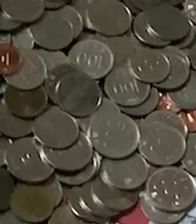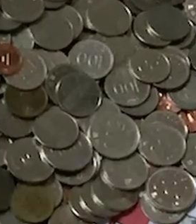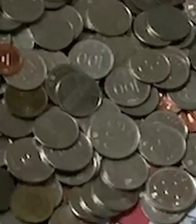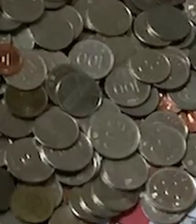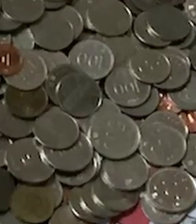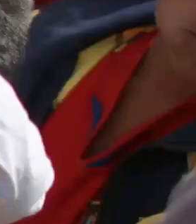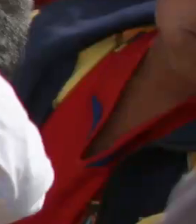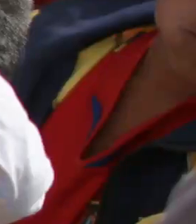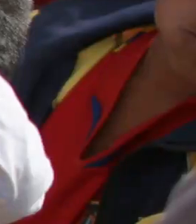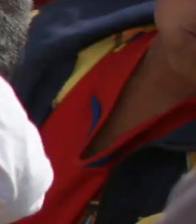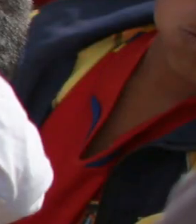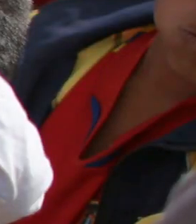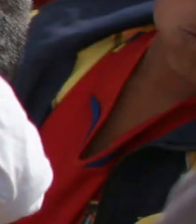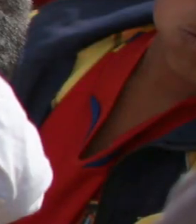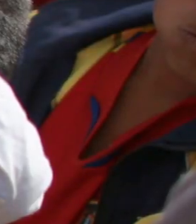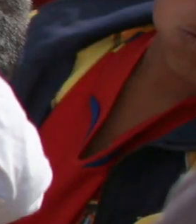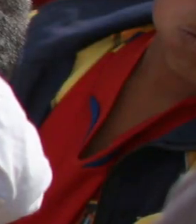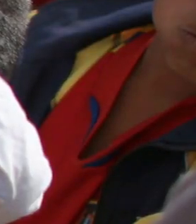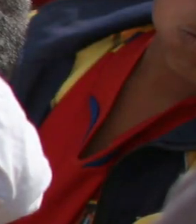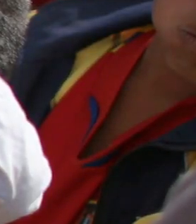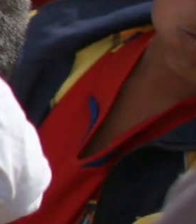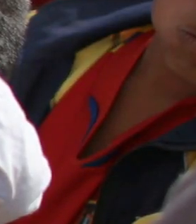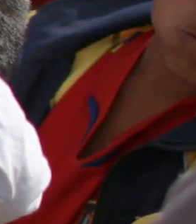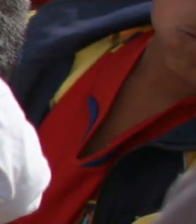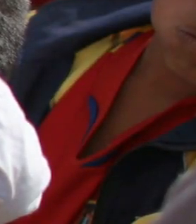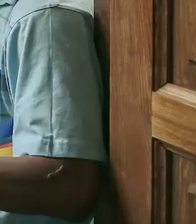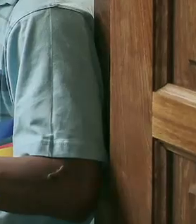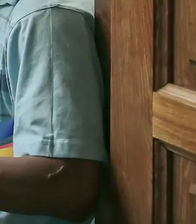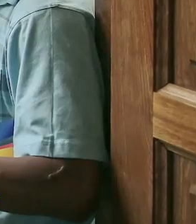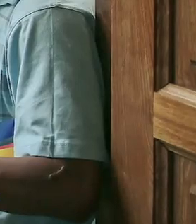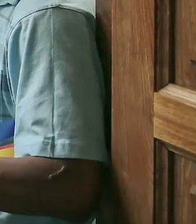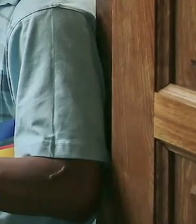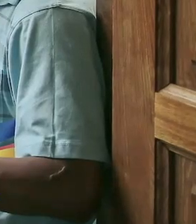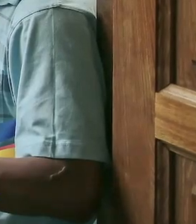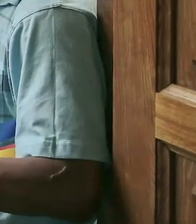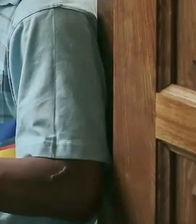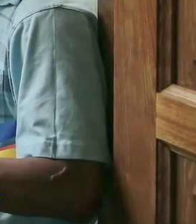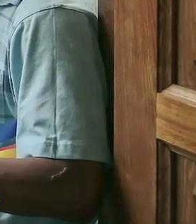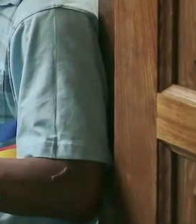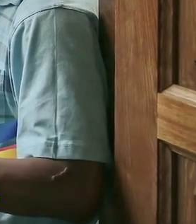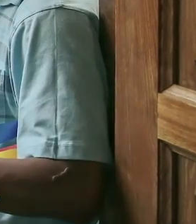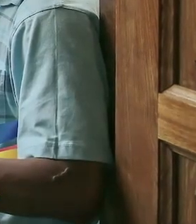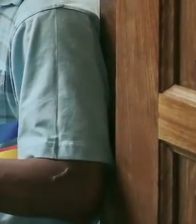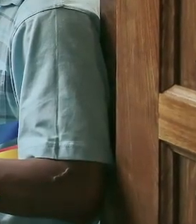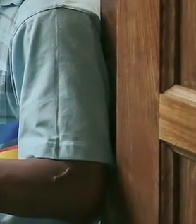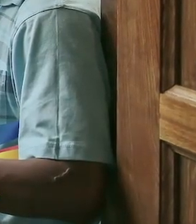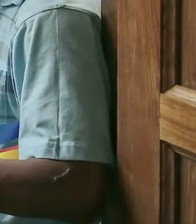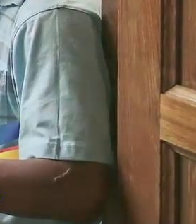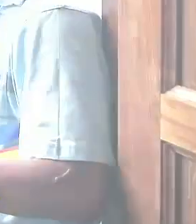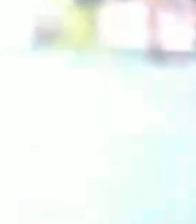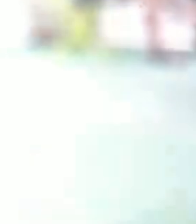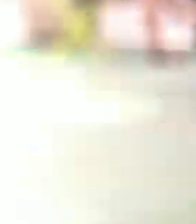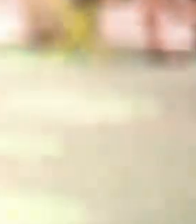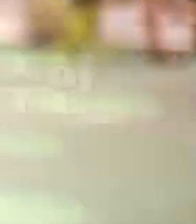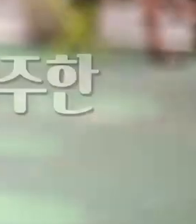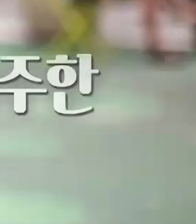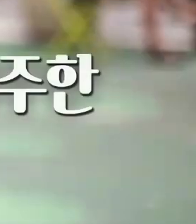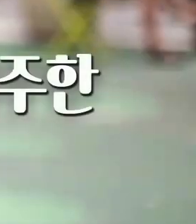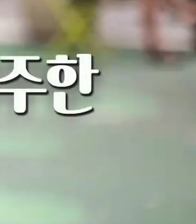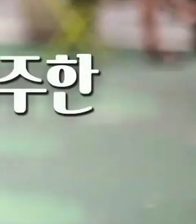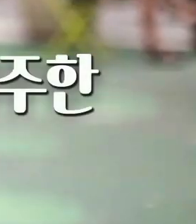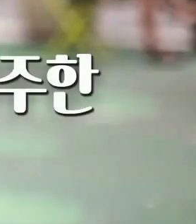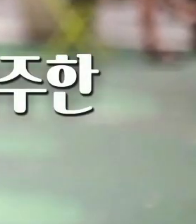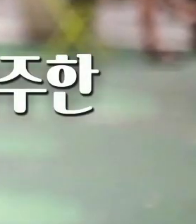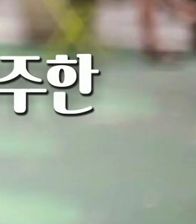no regrets. Leave something to remember so they won't